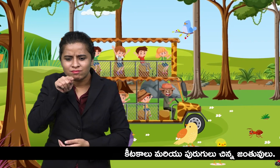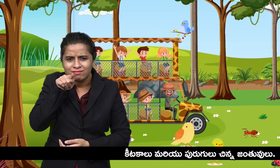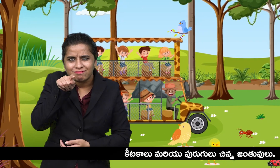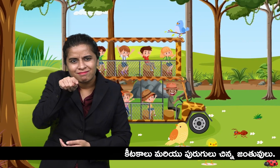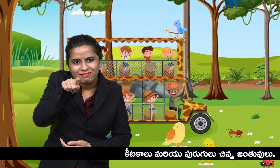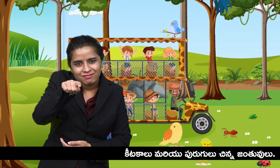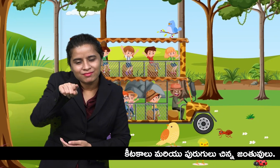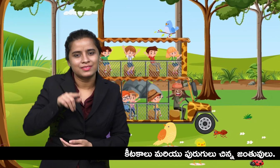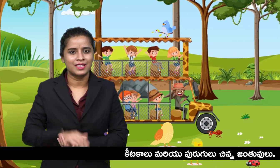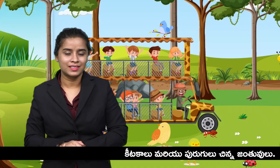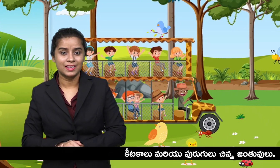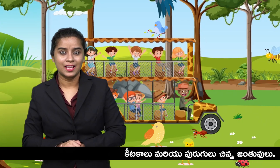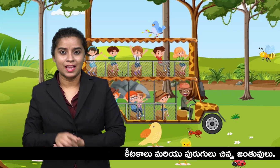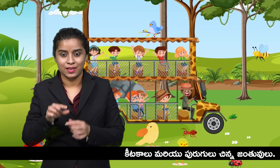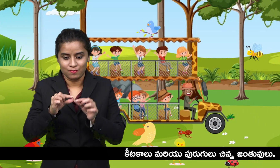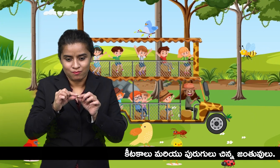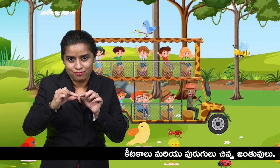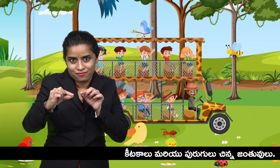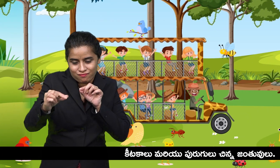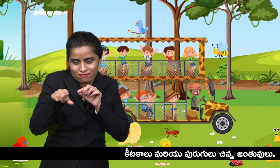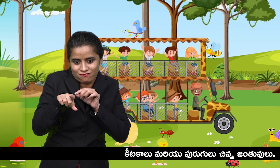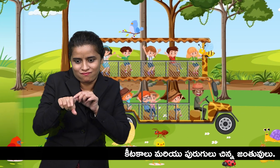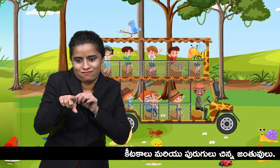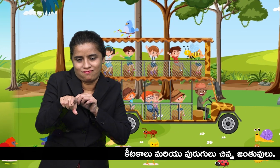కీటకాలు మరియు పురుగులు చిన్న జంతువులు.